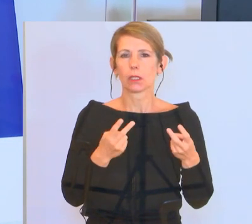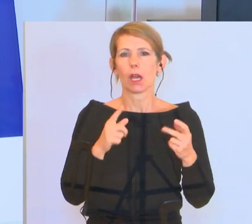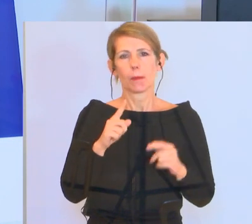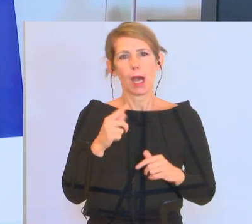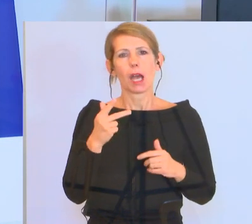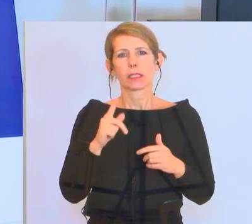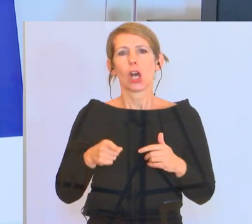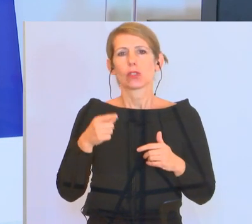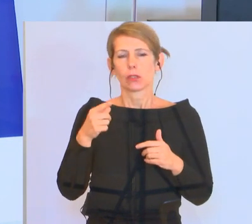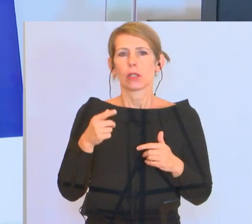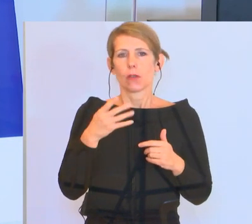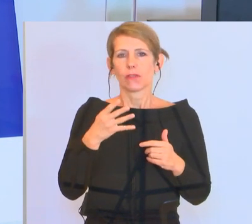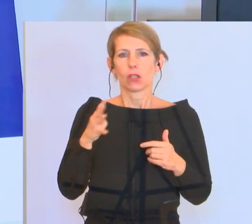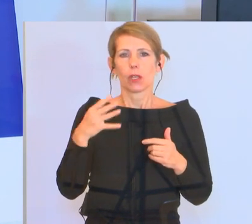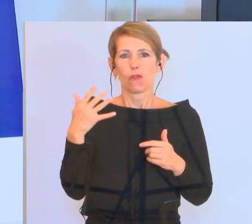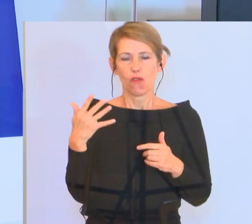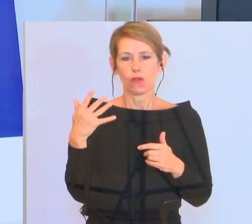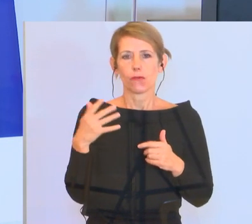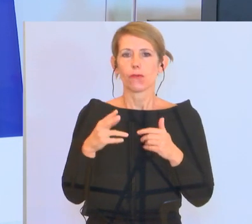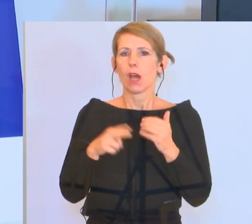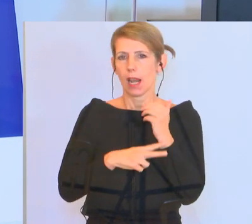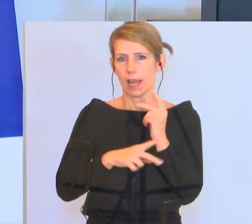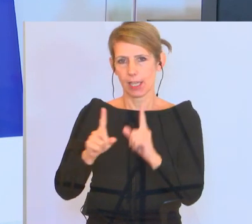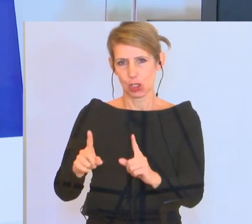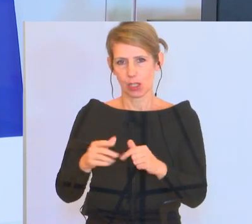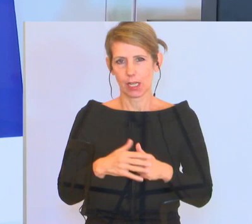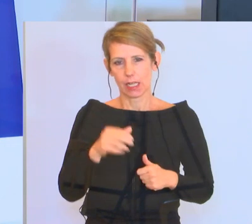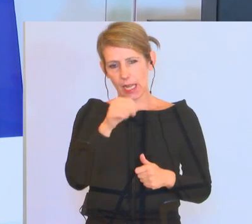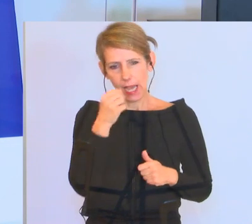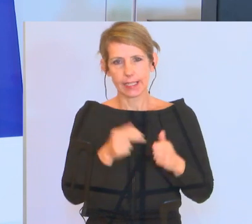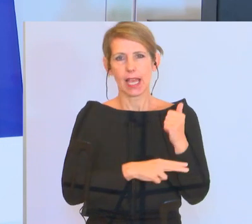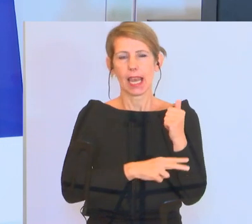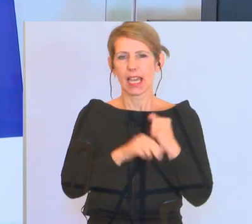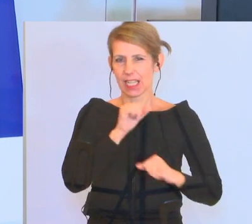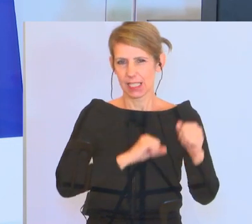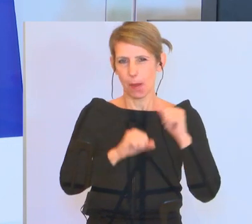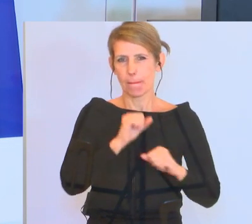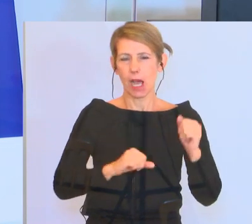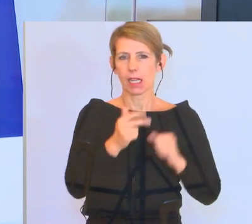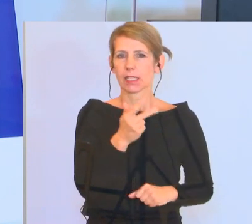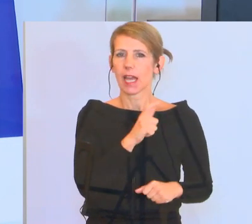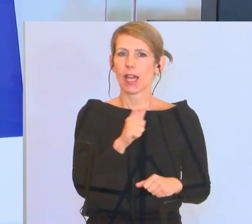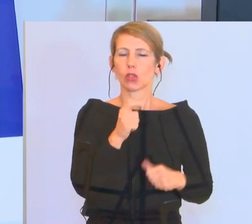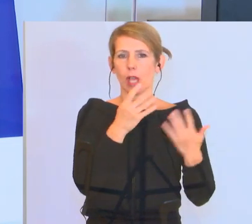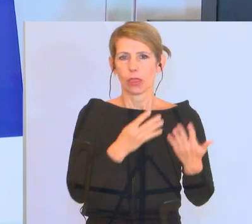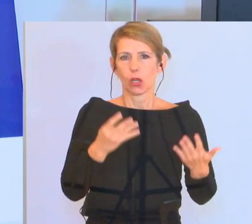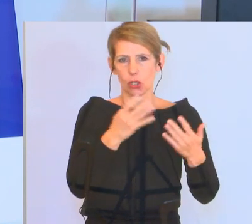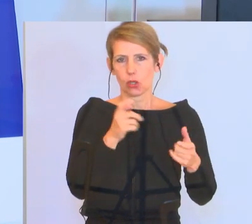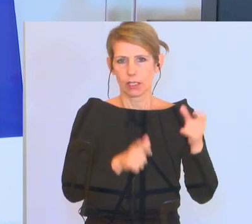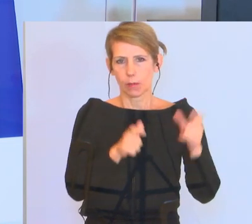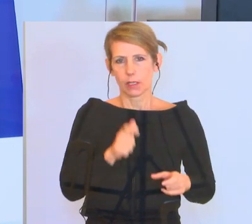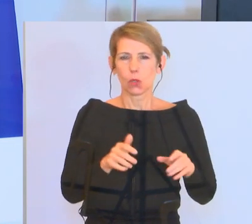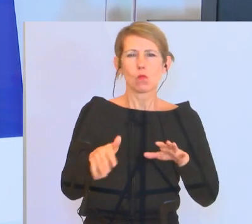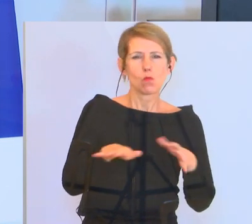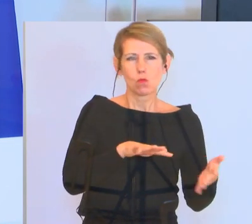8.805 offene Lehrstellen. Das bedeutet, wir verzeichnen hier einen Lehrlingsmangel zurzeit von 399, also rund